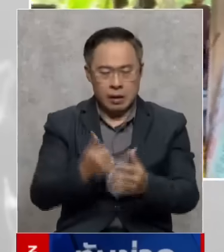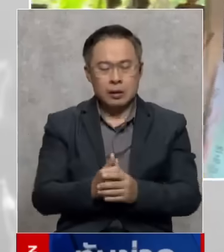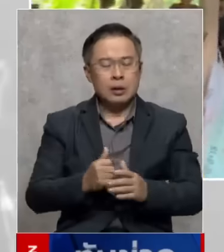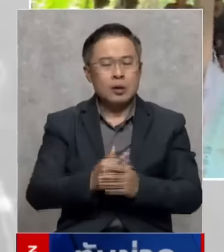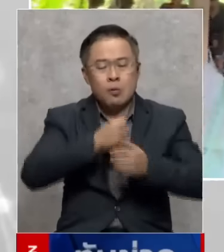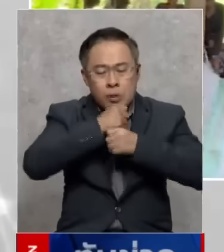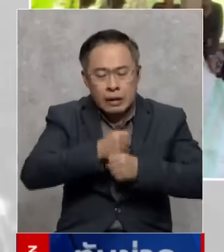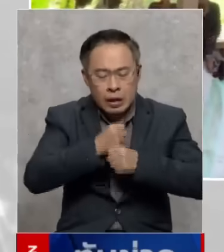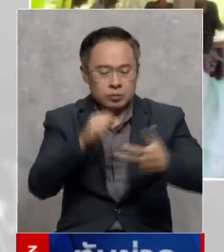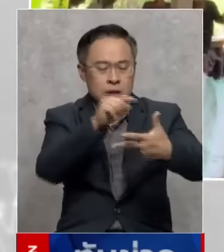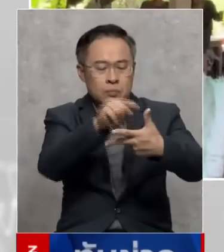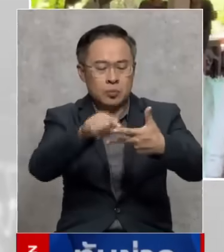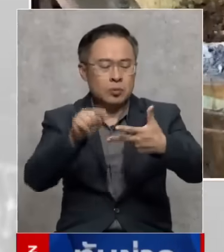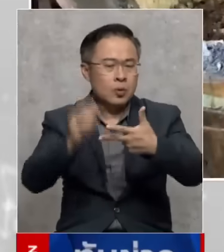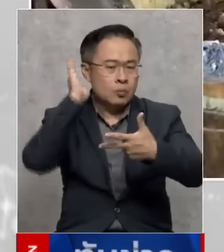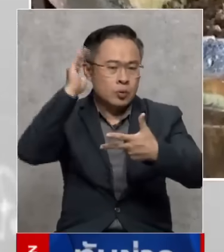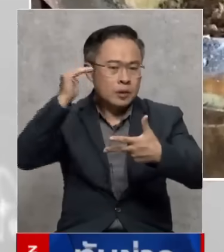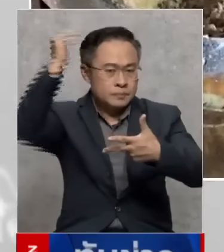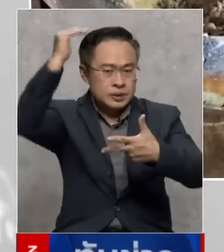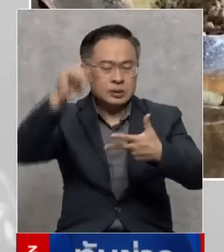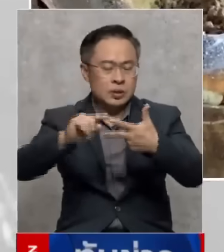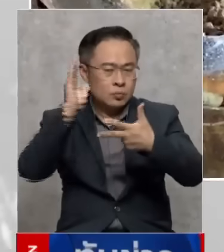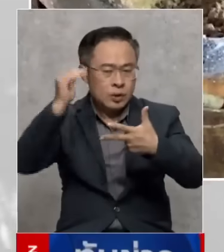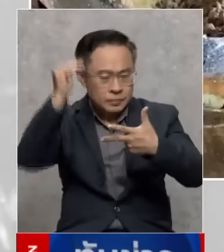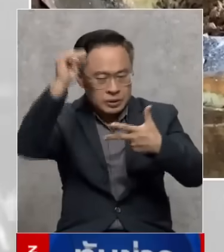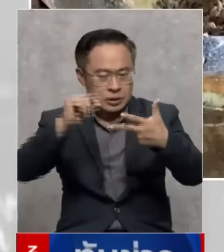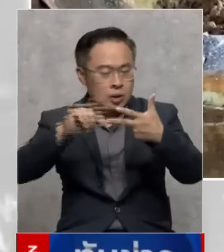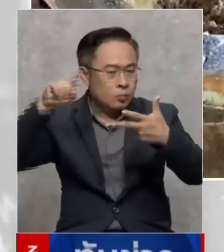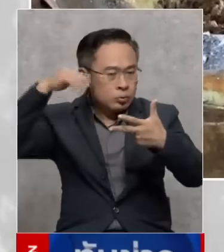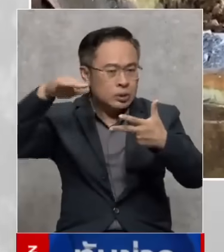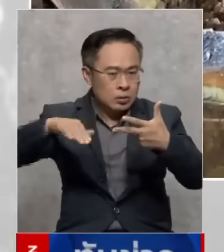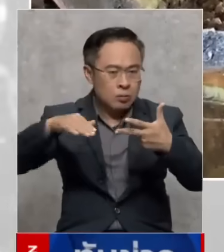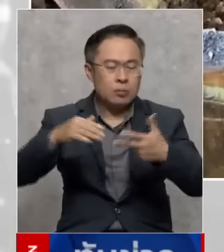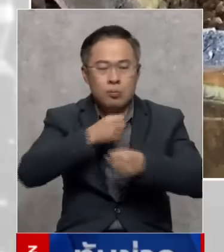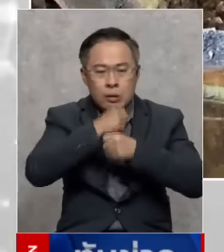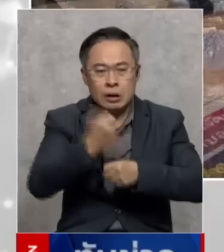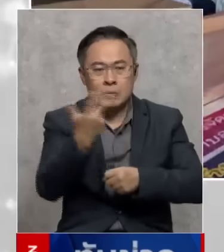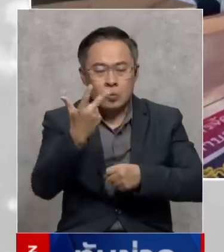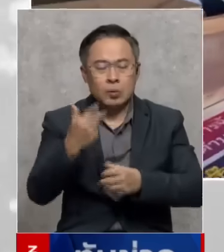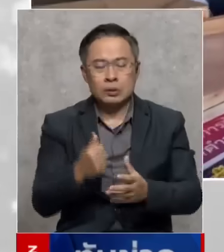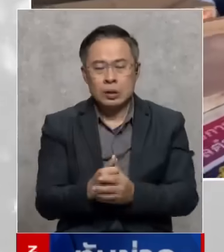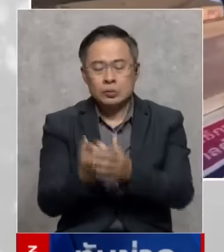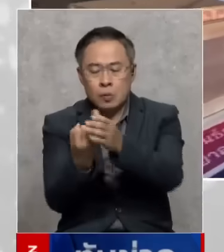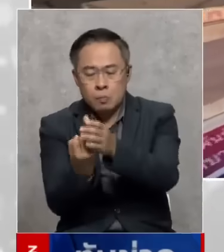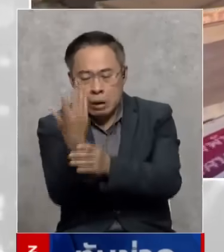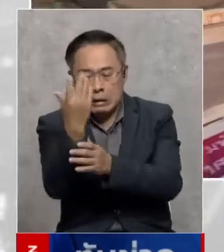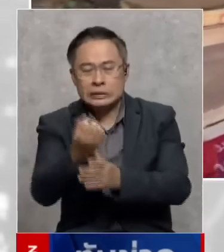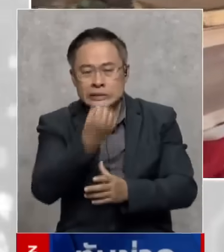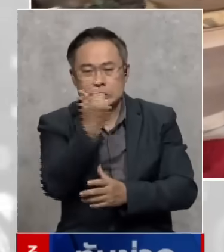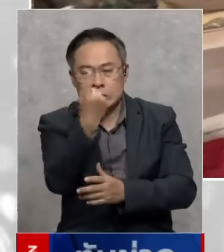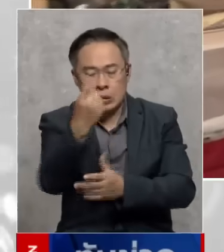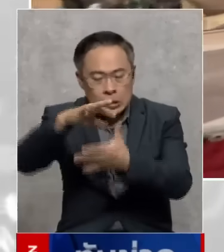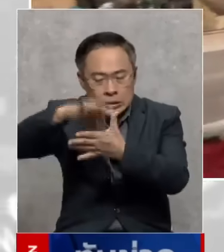กันเลยทั้ง 3ท่านเนี่ยนะครับแล้วก็ใช้ชีวิตกันแบบยากลำบากอาศัยทานน้ำพริกกับผักสวนครัวที่มีอยู่ในบ้านของตัวเอง